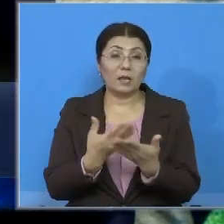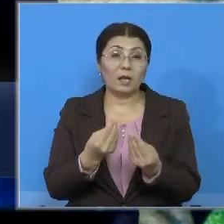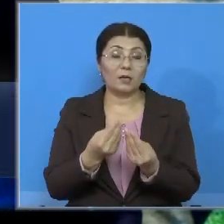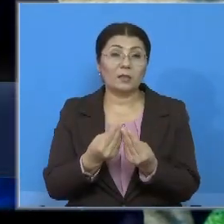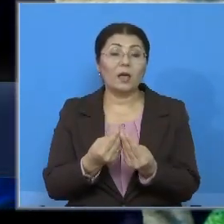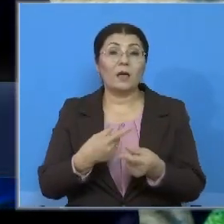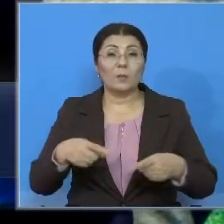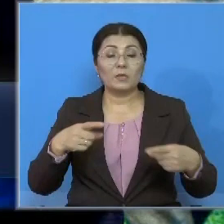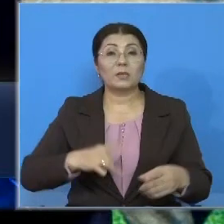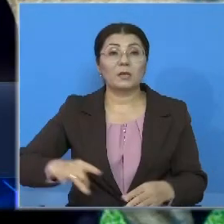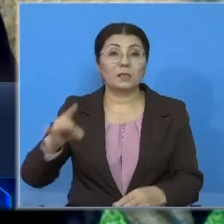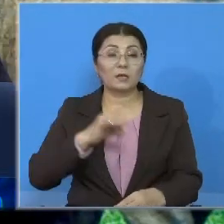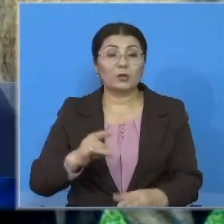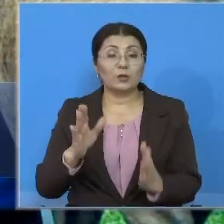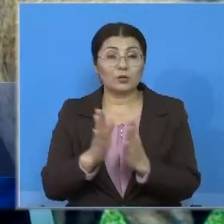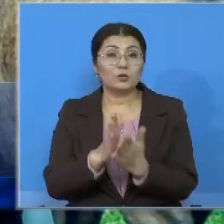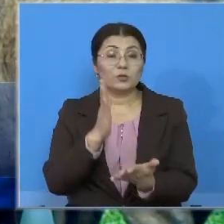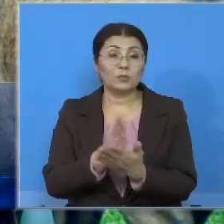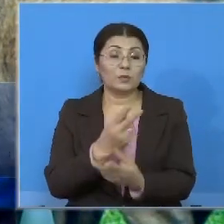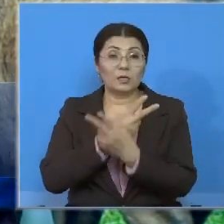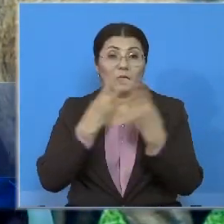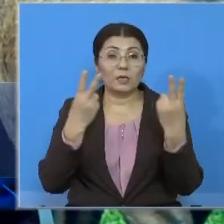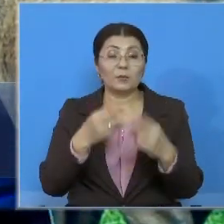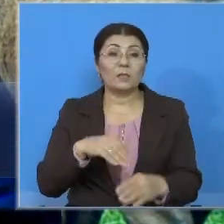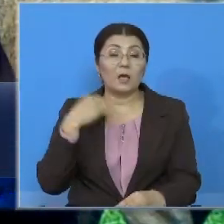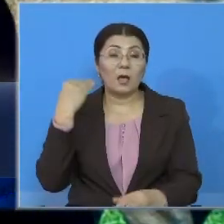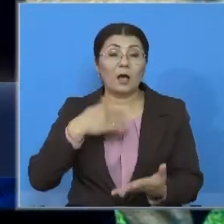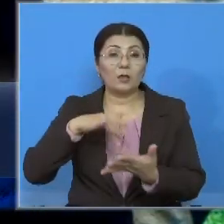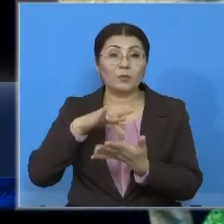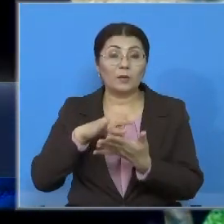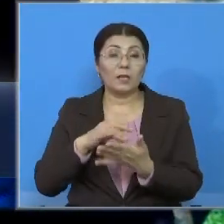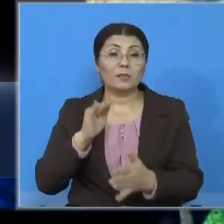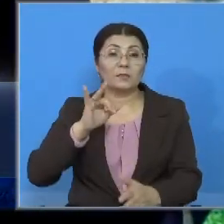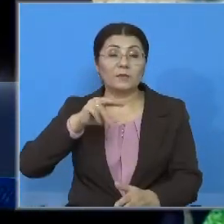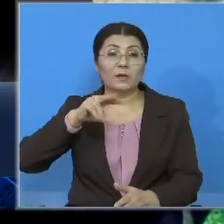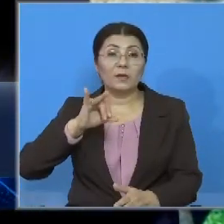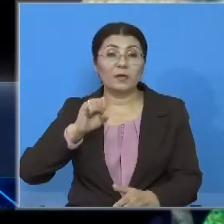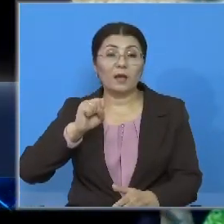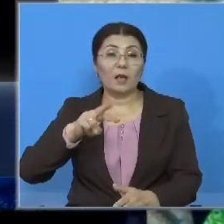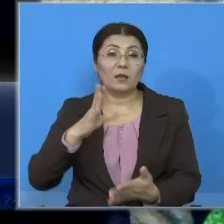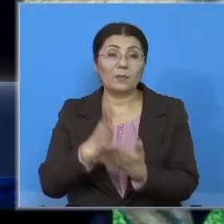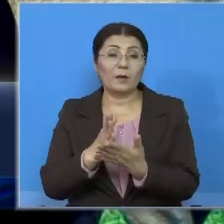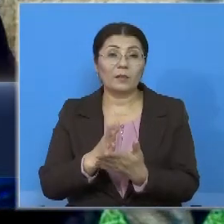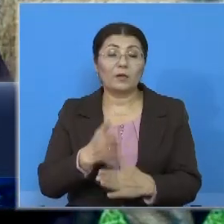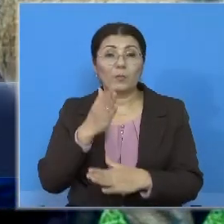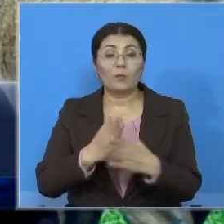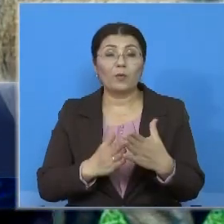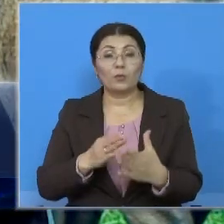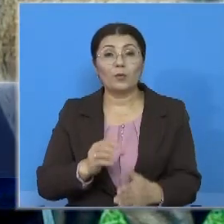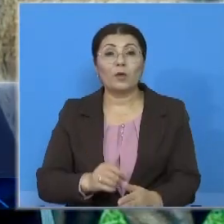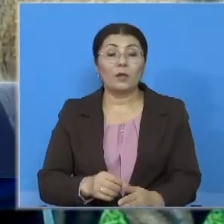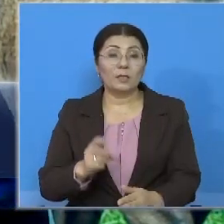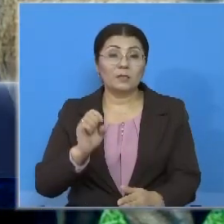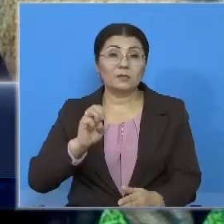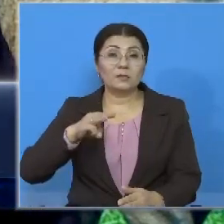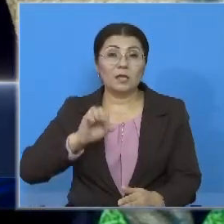Ботин райондардан, оған қараймыз. Ақтөбеде филиал бар, ол полустационар, оның ішіне қонуға да